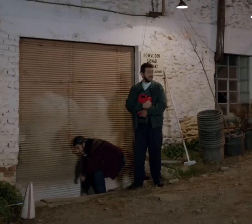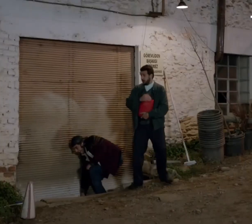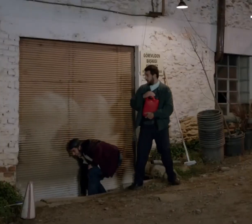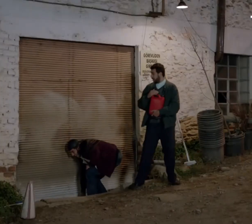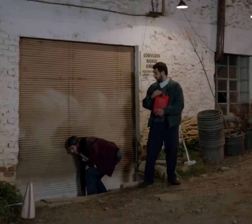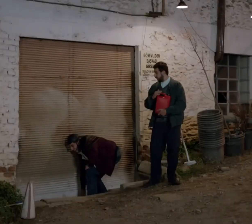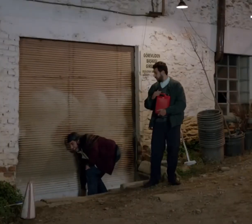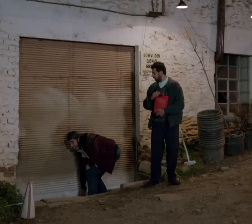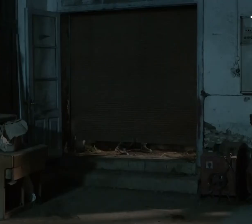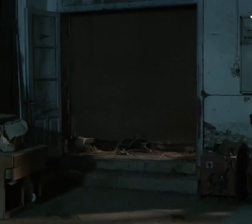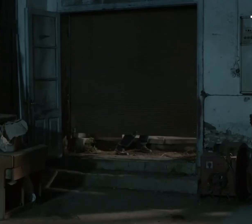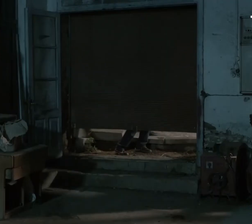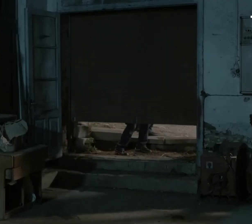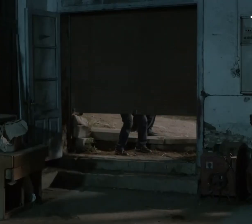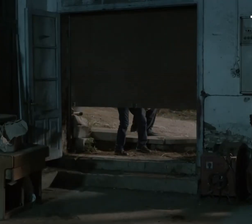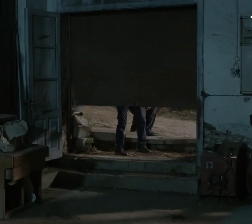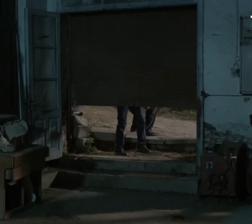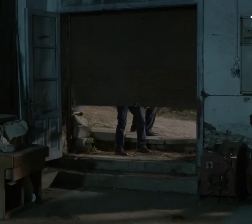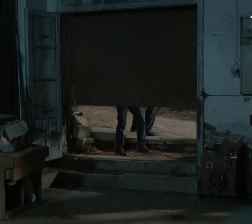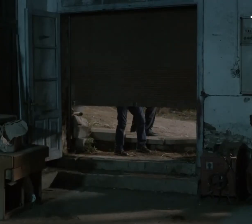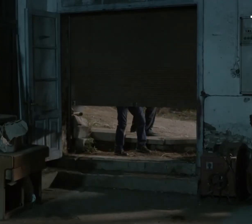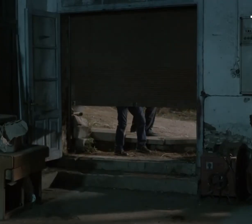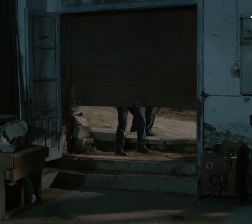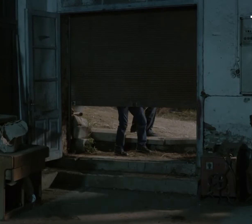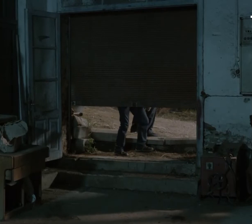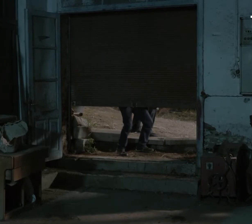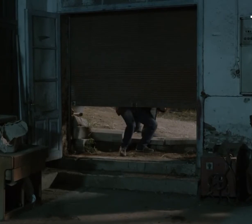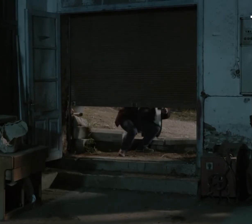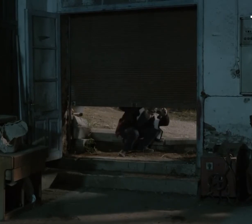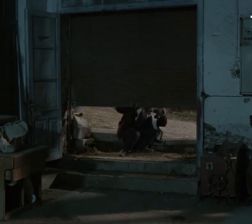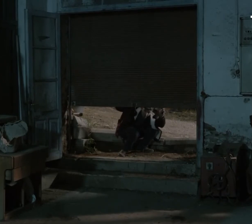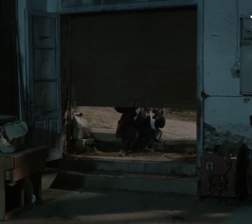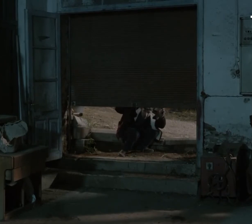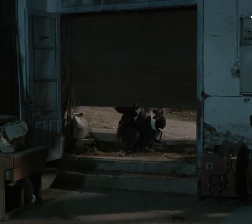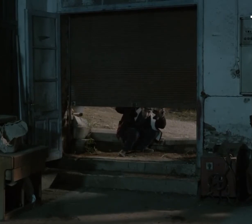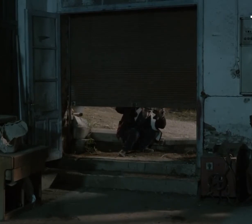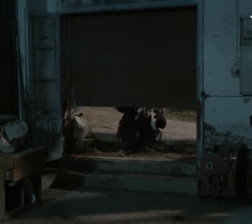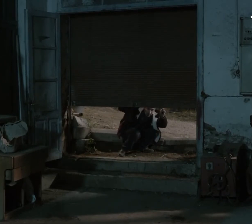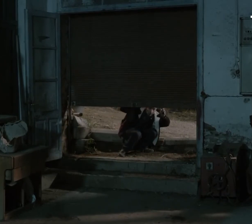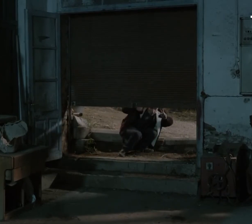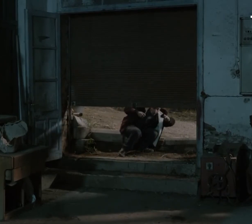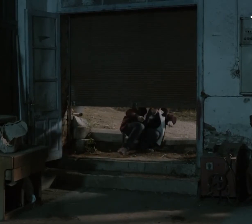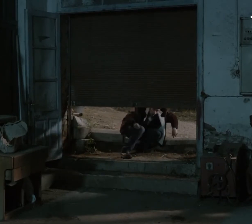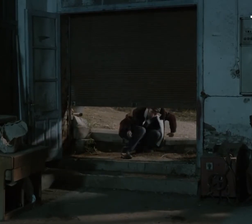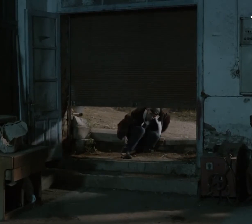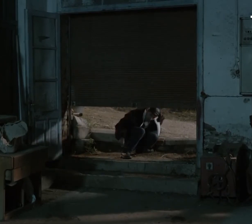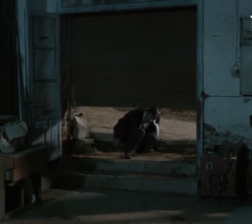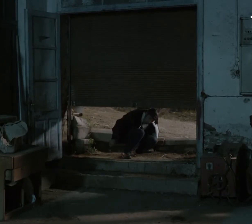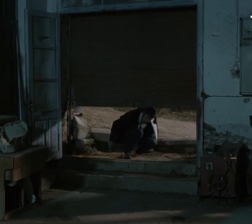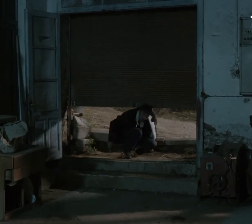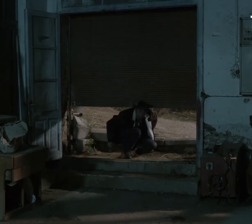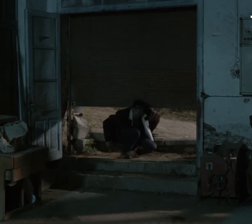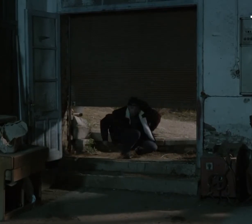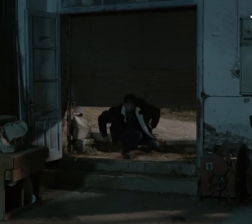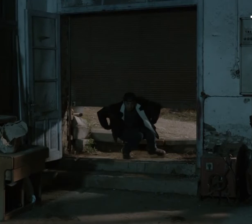Cemil kırmızı bidona sarılmış, tir tir titriyor. Kepengi yavaşça çekmesine rağmen gürültüyle açıldı. Süleyman